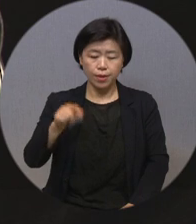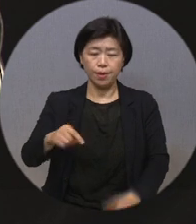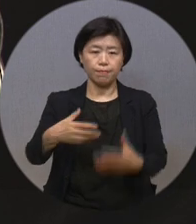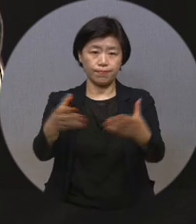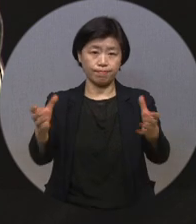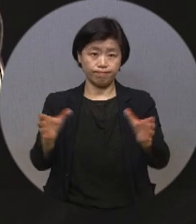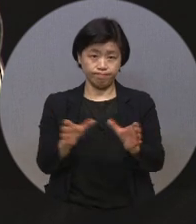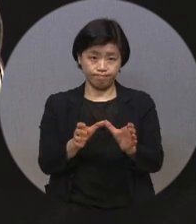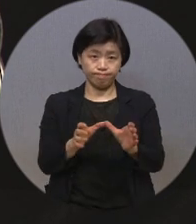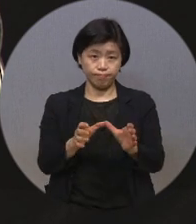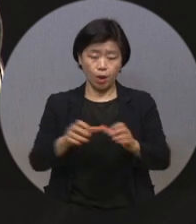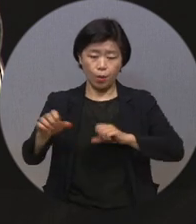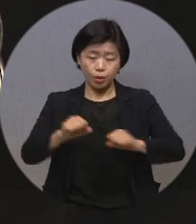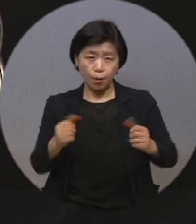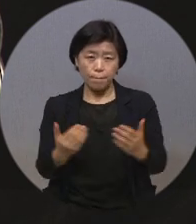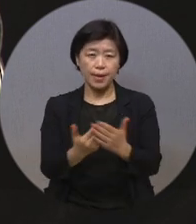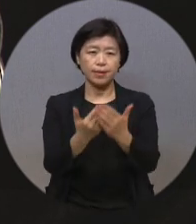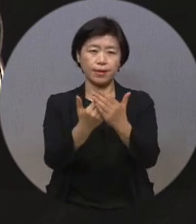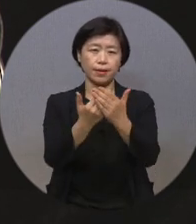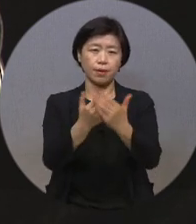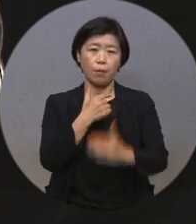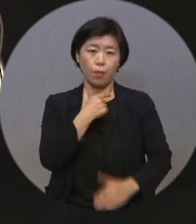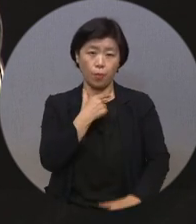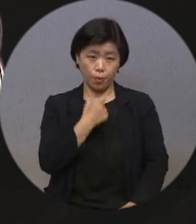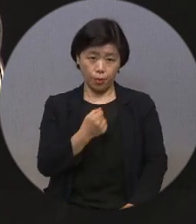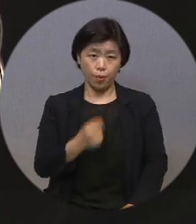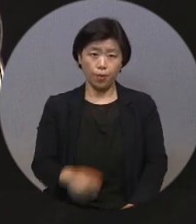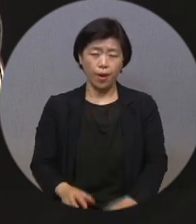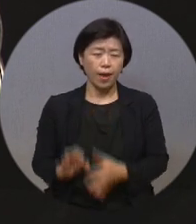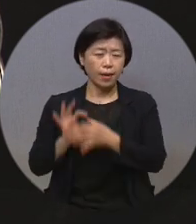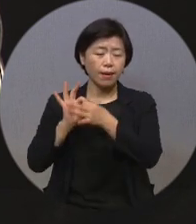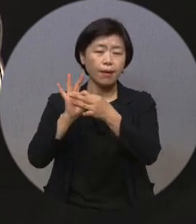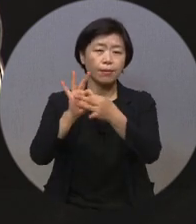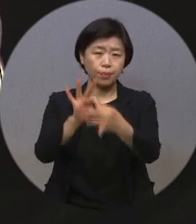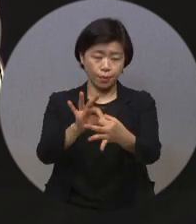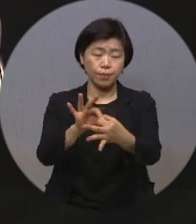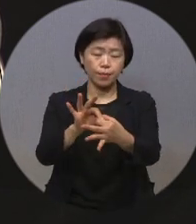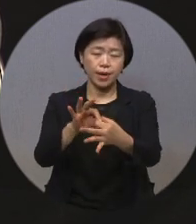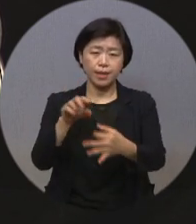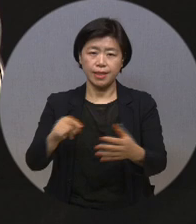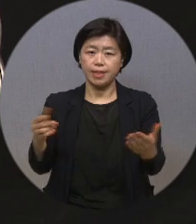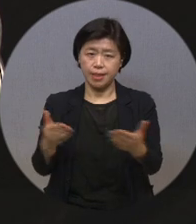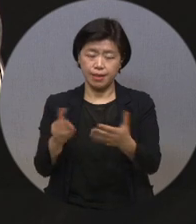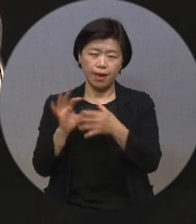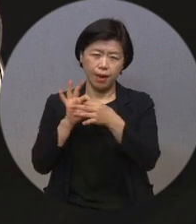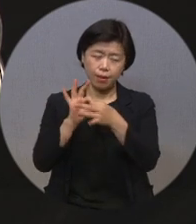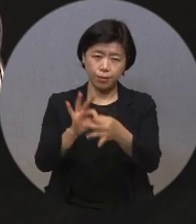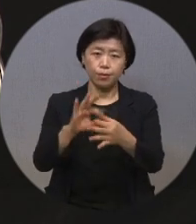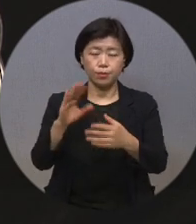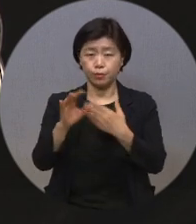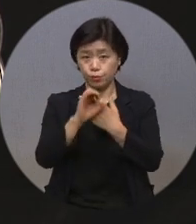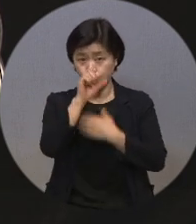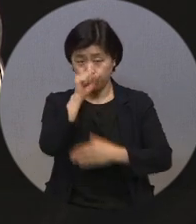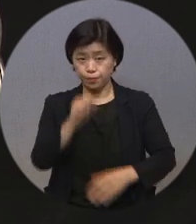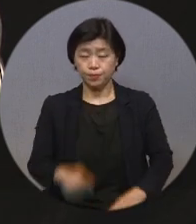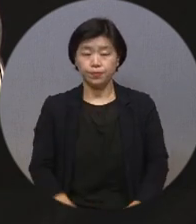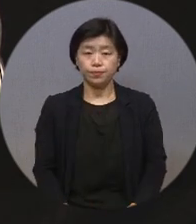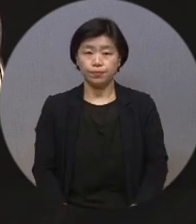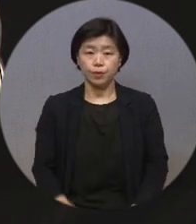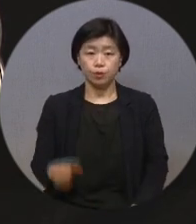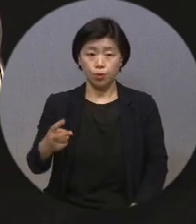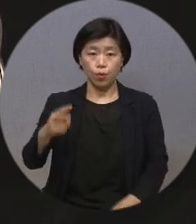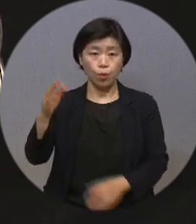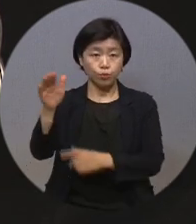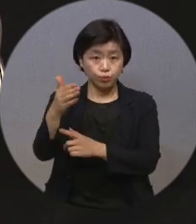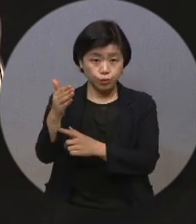가지고 영원히 할수 있는 조직체를 만들어 줘야 되겠고 또 국기를 무료로 이렇게